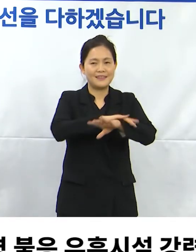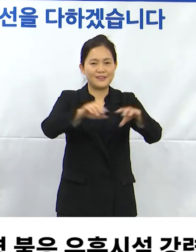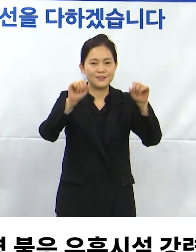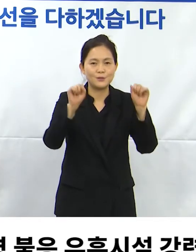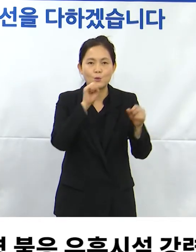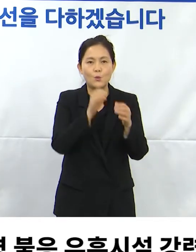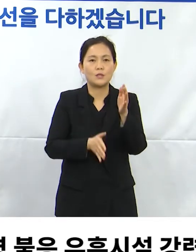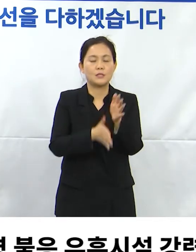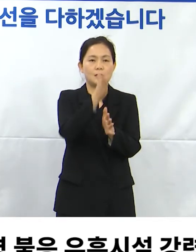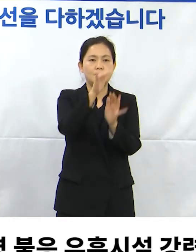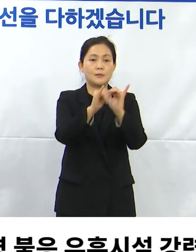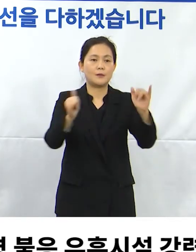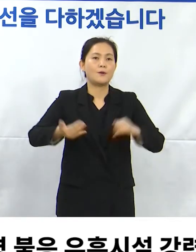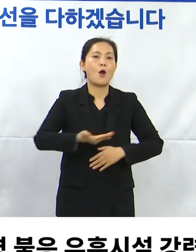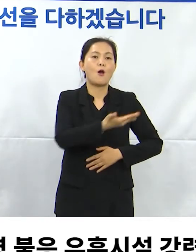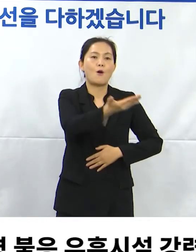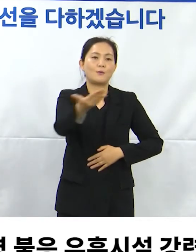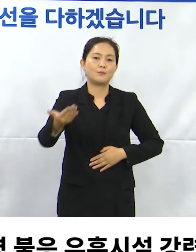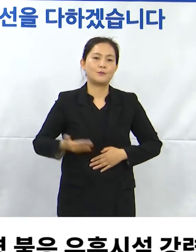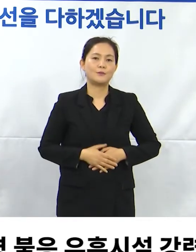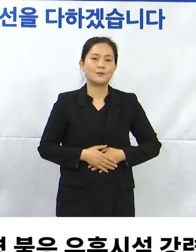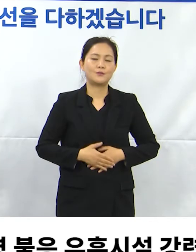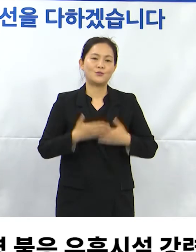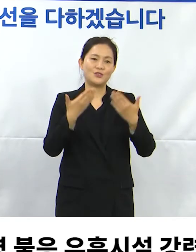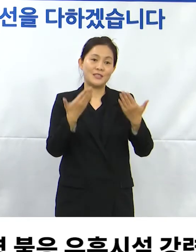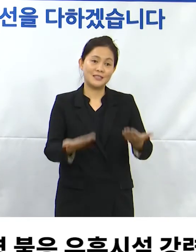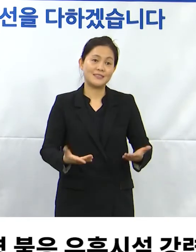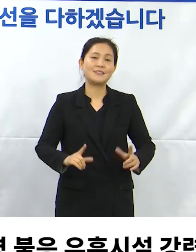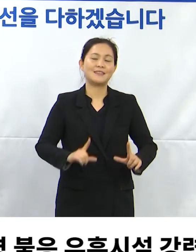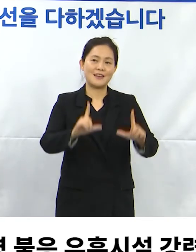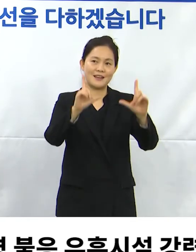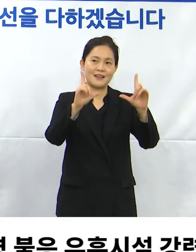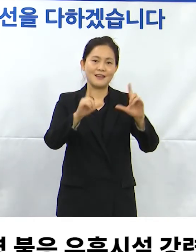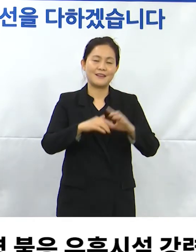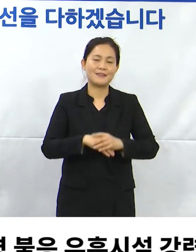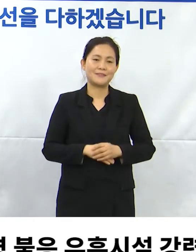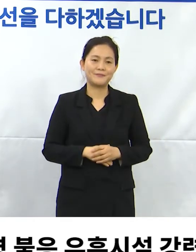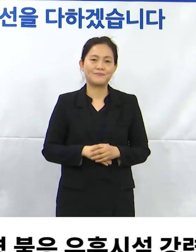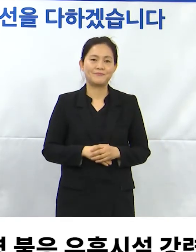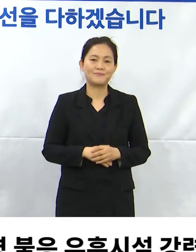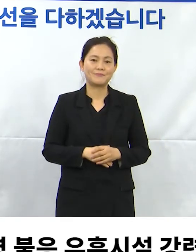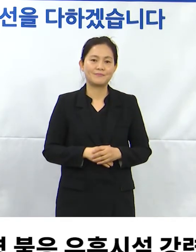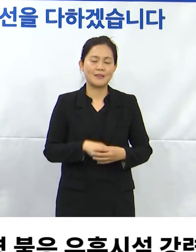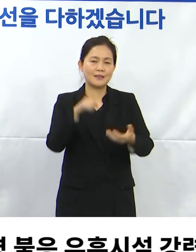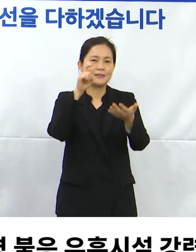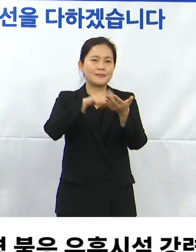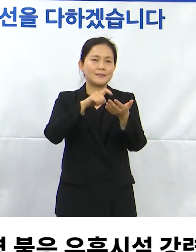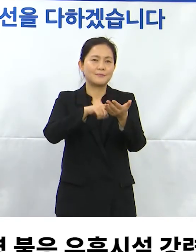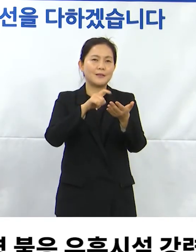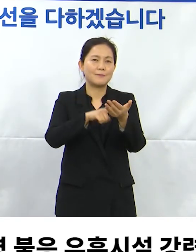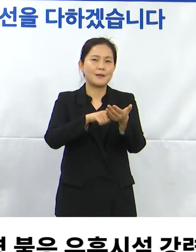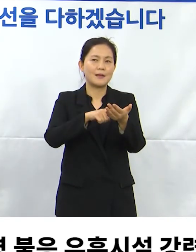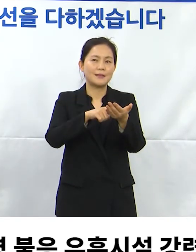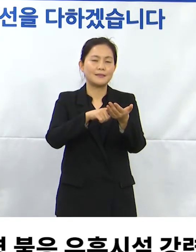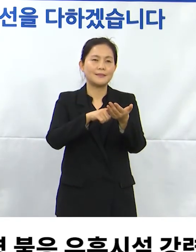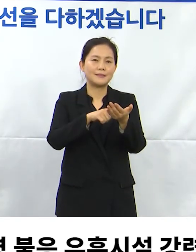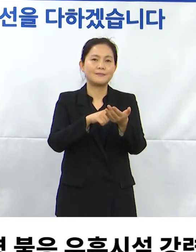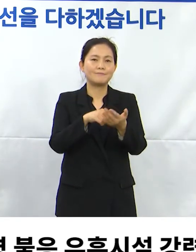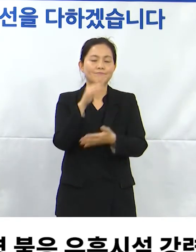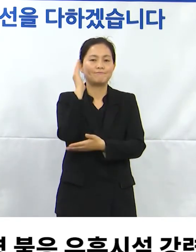발동한 데 따른 것입니다 이와 관련해 시는 31개 반 62 명으로 구성된 점검반을 로 이행 여부를 철저히